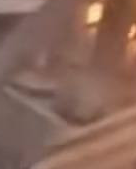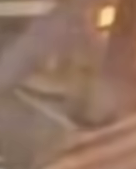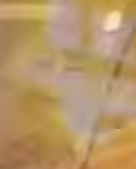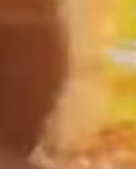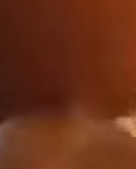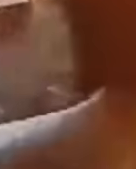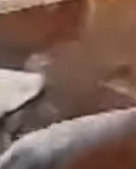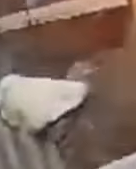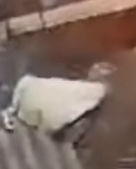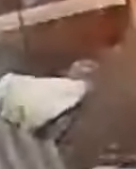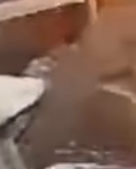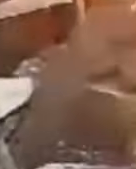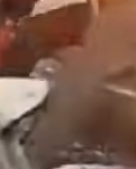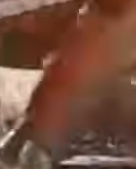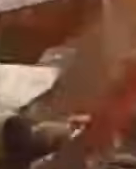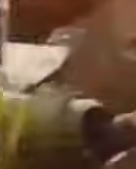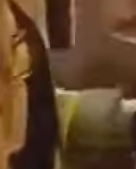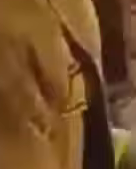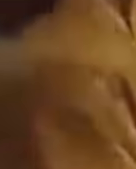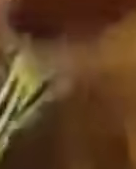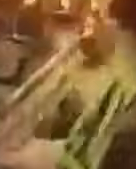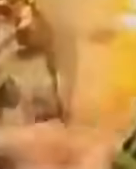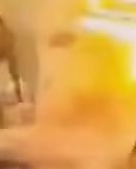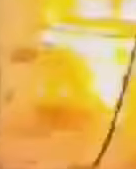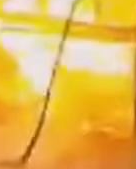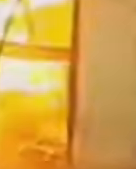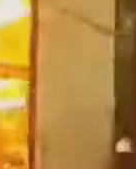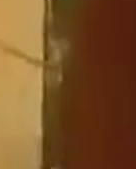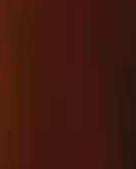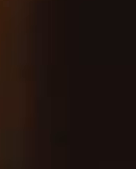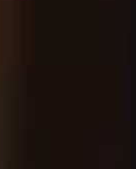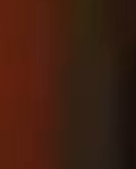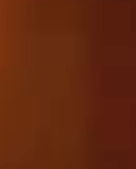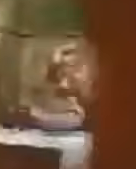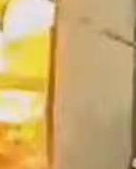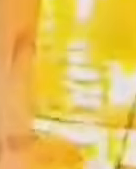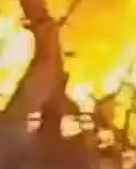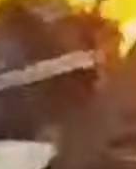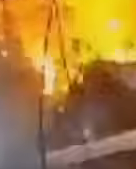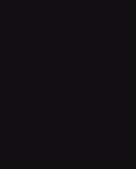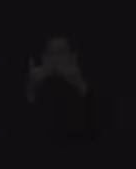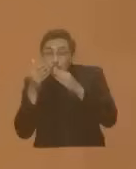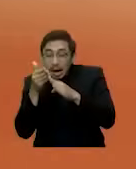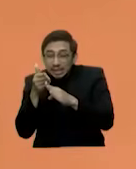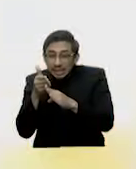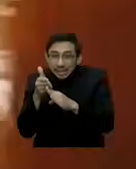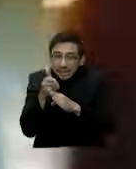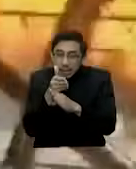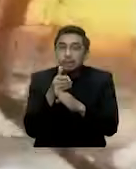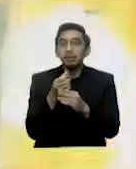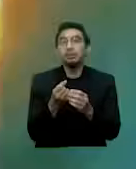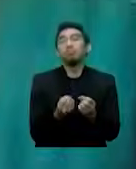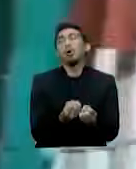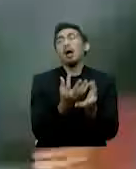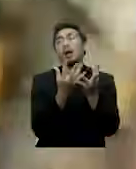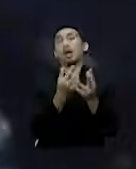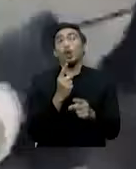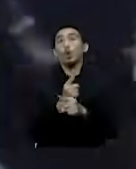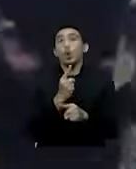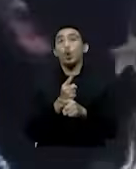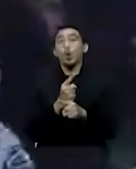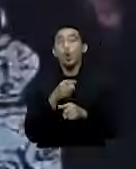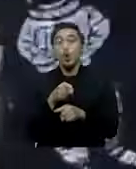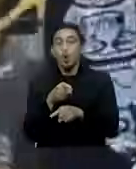Peristiwa terjadi jelang warga berbuka puasa. Seorang pemilik warung sembako luka bakar di bagian punggung dan tangan.